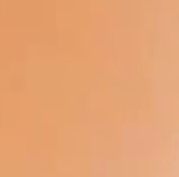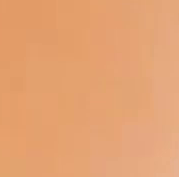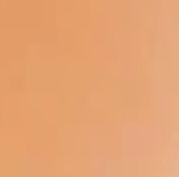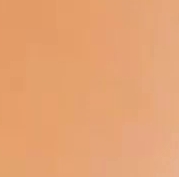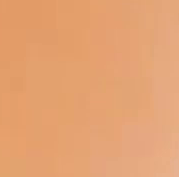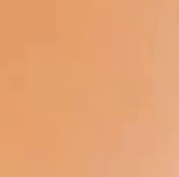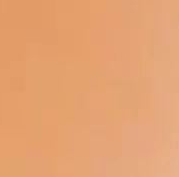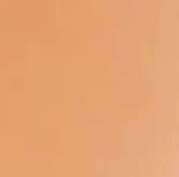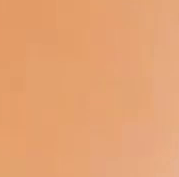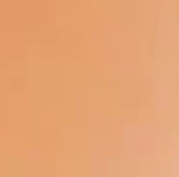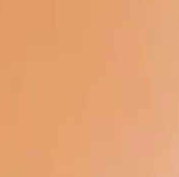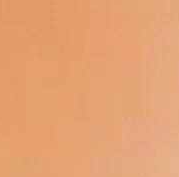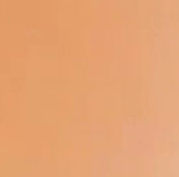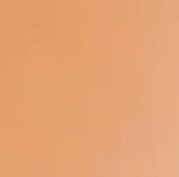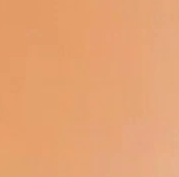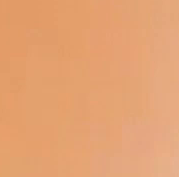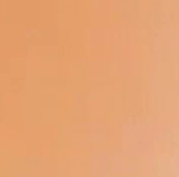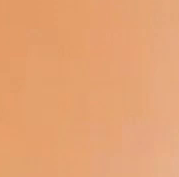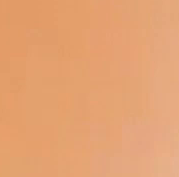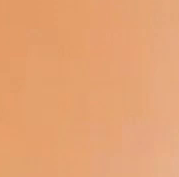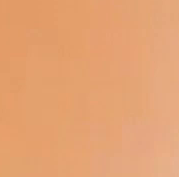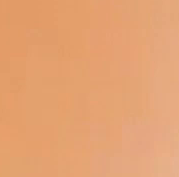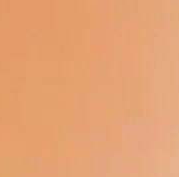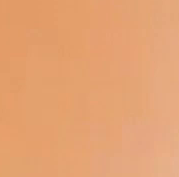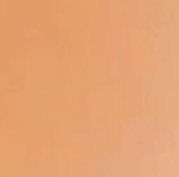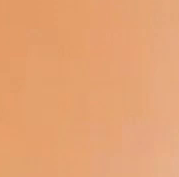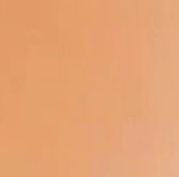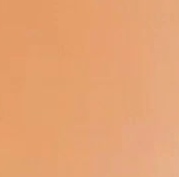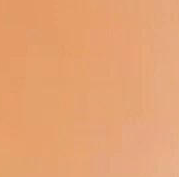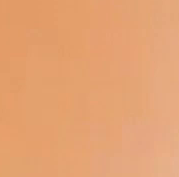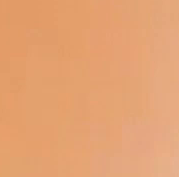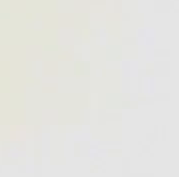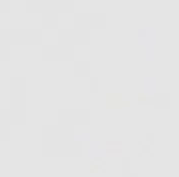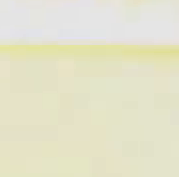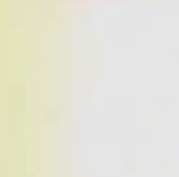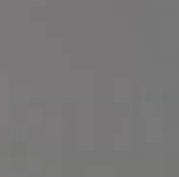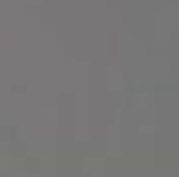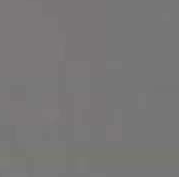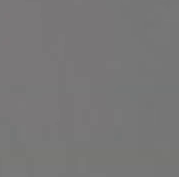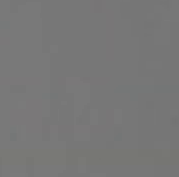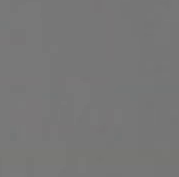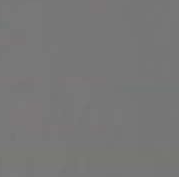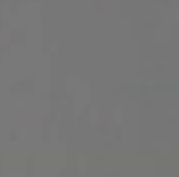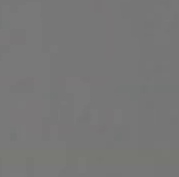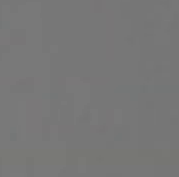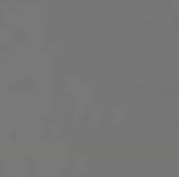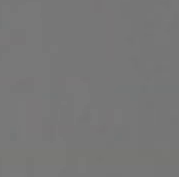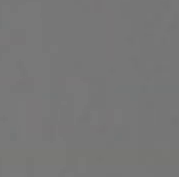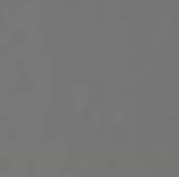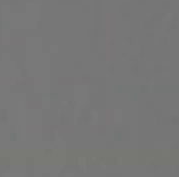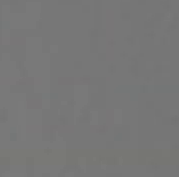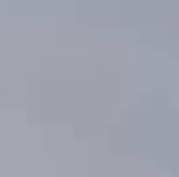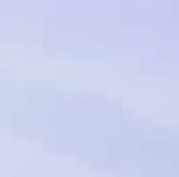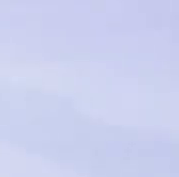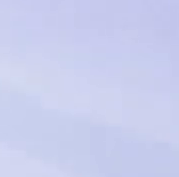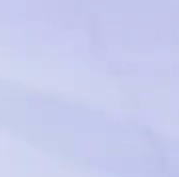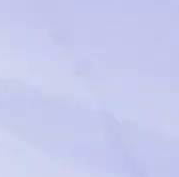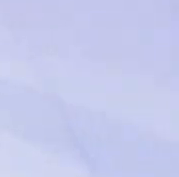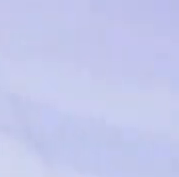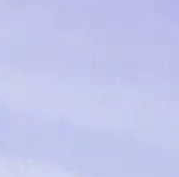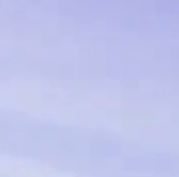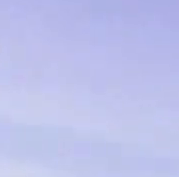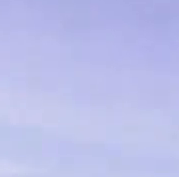Dahil meron tayong mabuting Rafi Tulfo. Handa kang pakinggan, handa kang damayan.